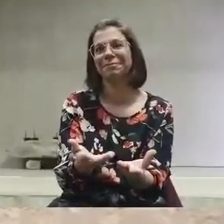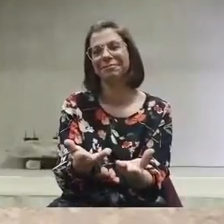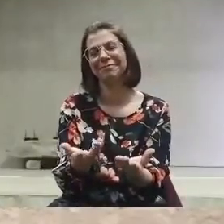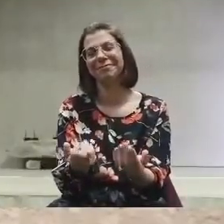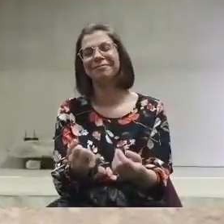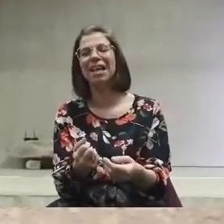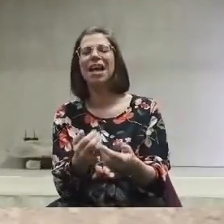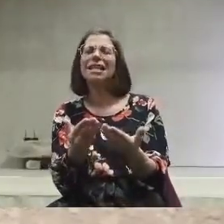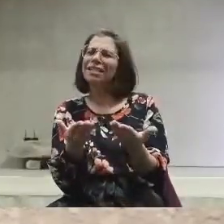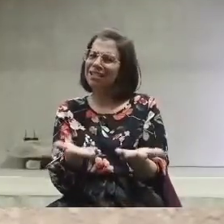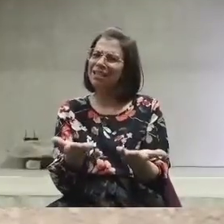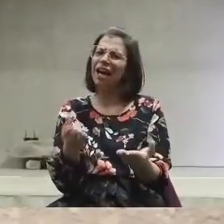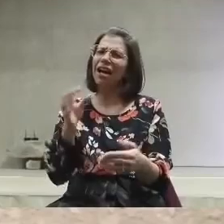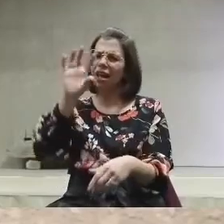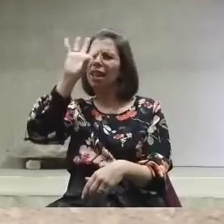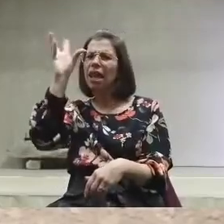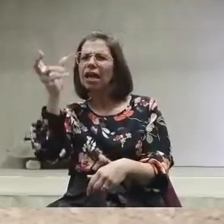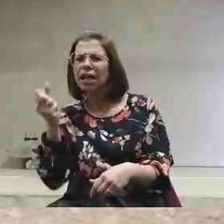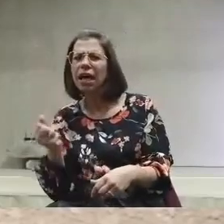Oui.